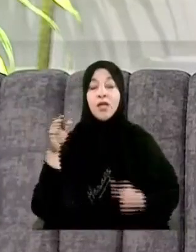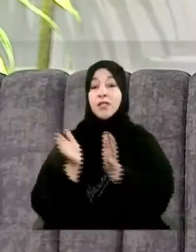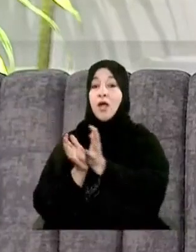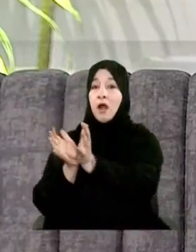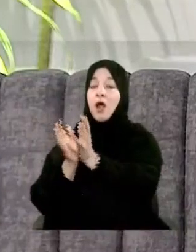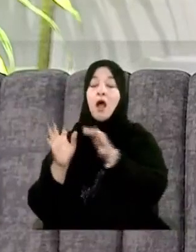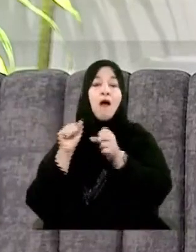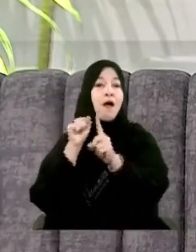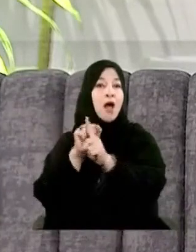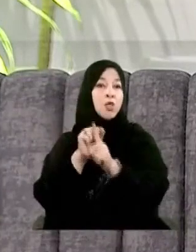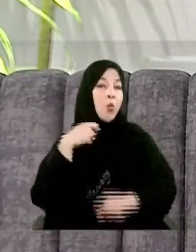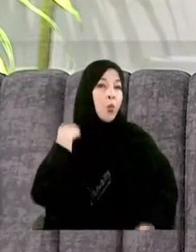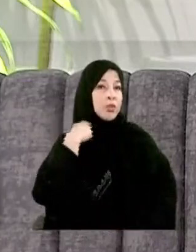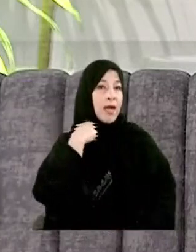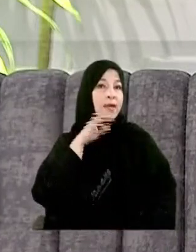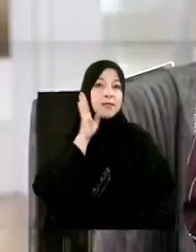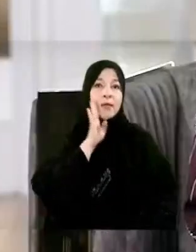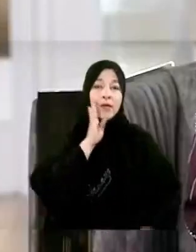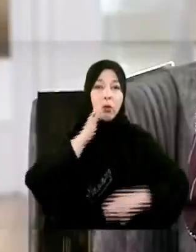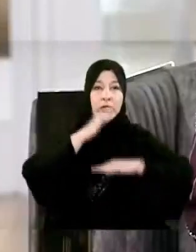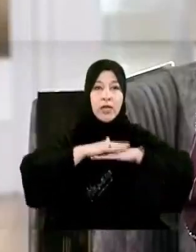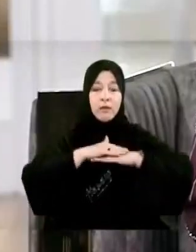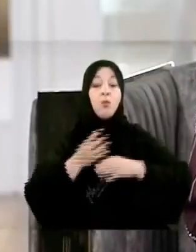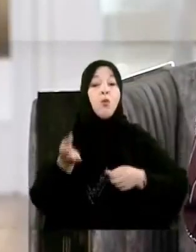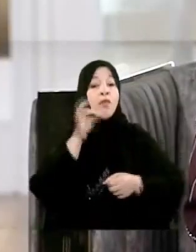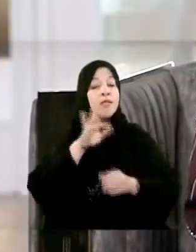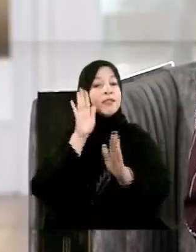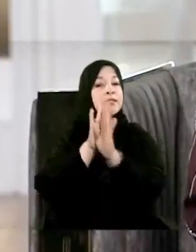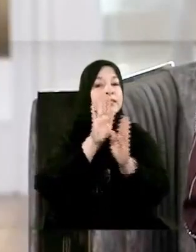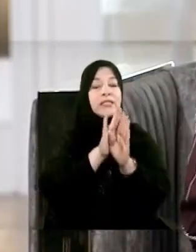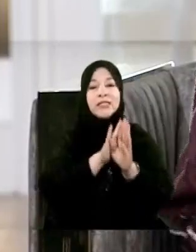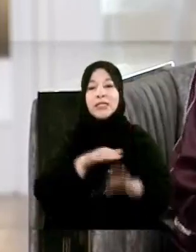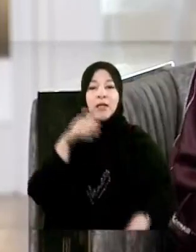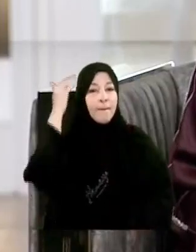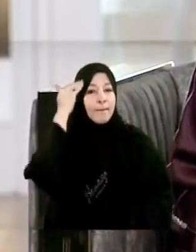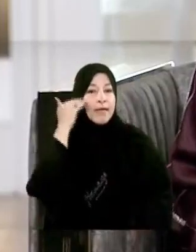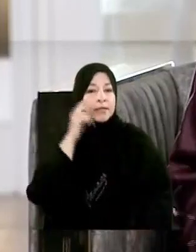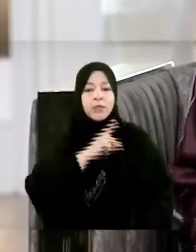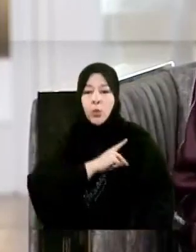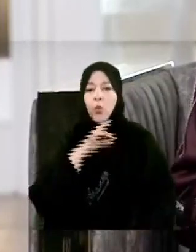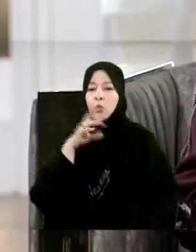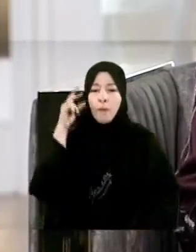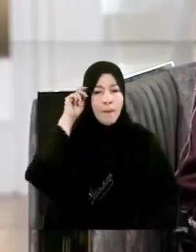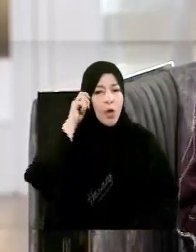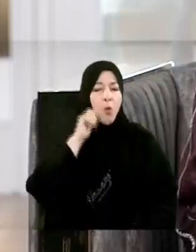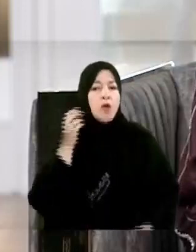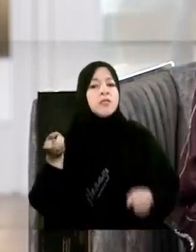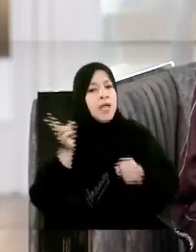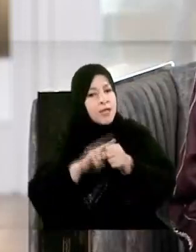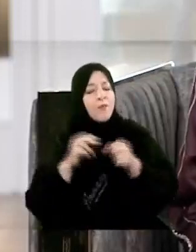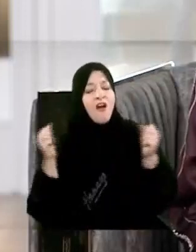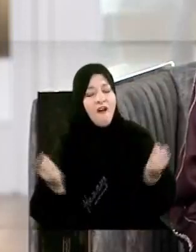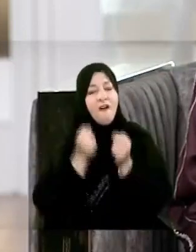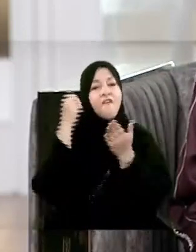الابتكار والأولمبياد العلمي بوزارة التربية والتعليم، ودائما ما تقدمون الدعم لهذه الفئة التي أيضا بالفعل تحتاج إلى التمكين